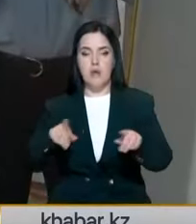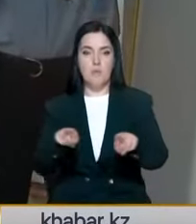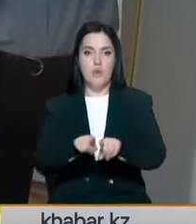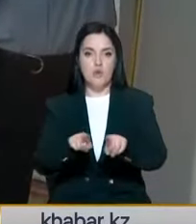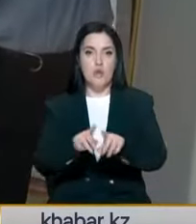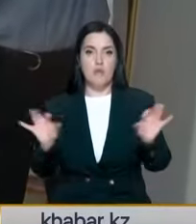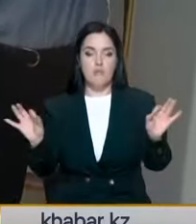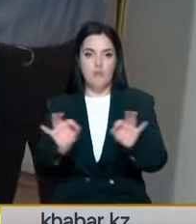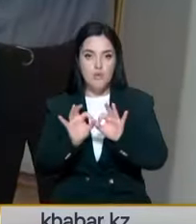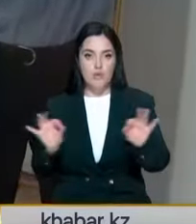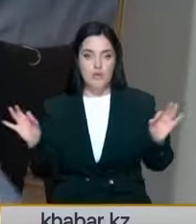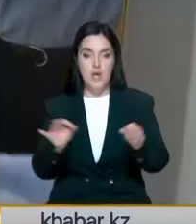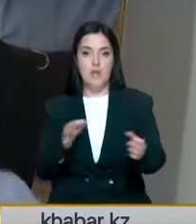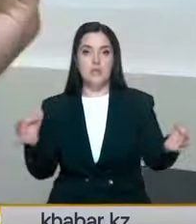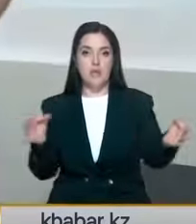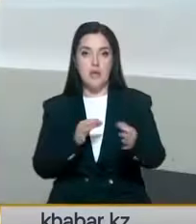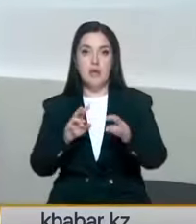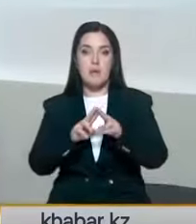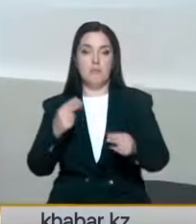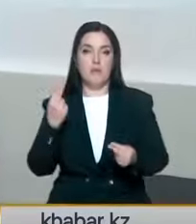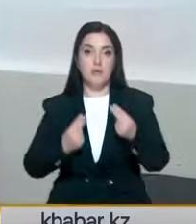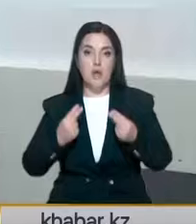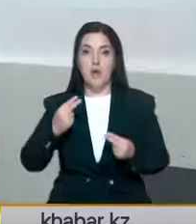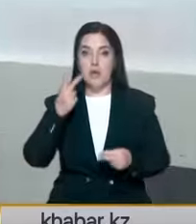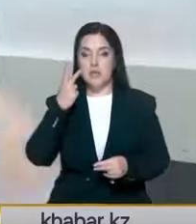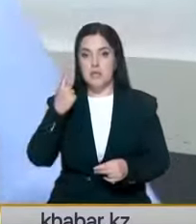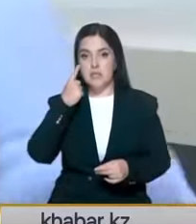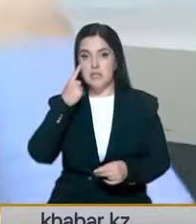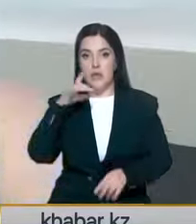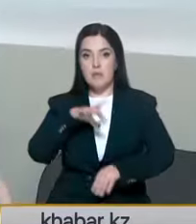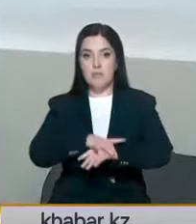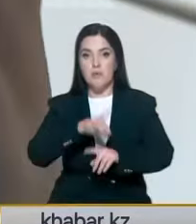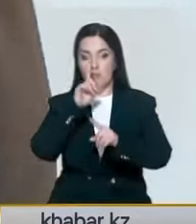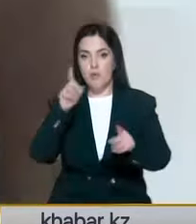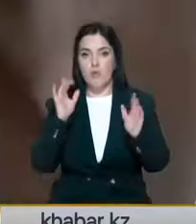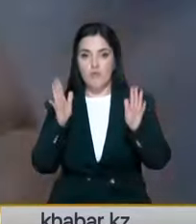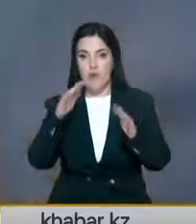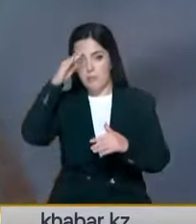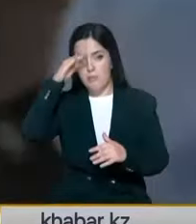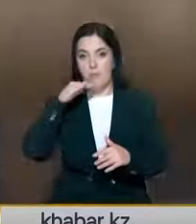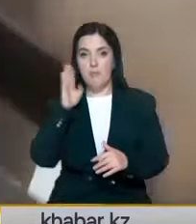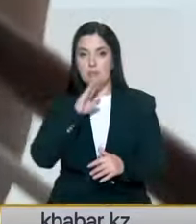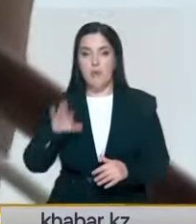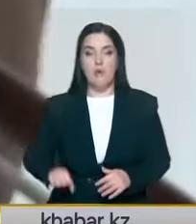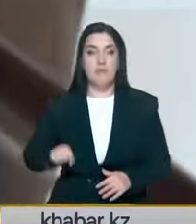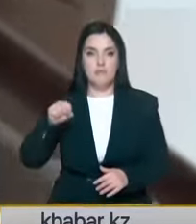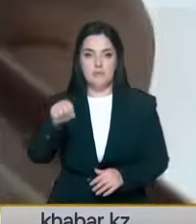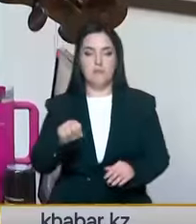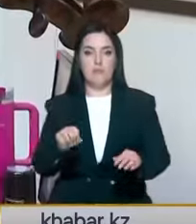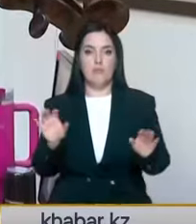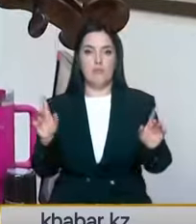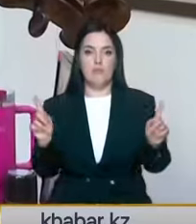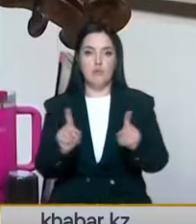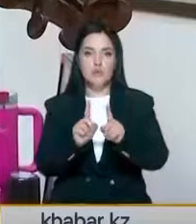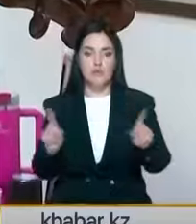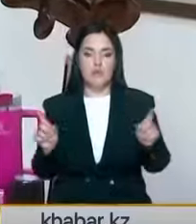конструкции, похожие на музыкальные инструменты, и имитировать игру на них. Заметив за ним необычное такое вот увлечение, родители отвели ребенка в музыкальную школу.